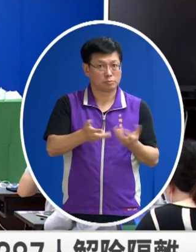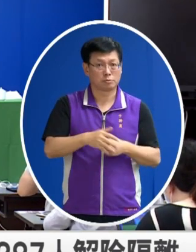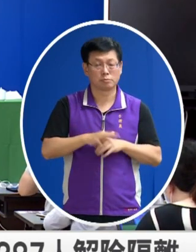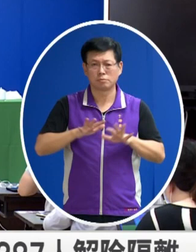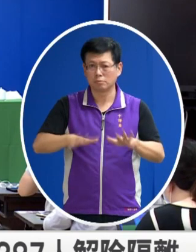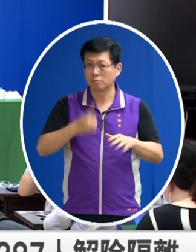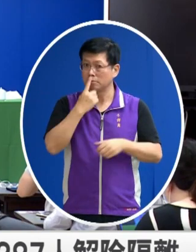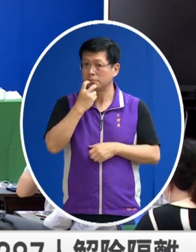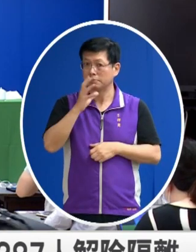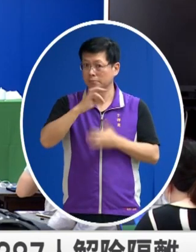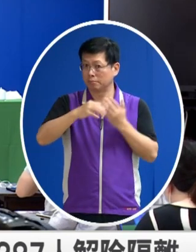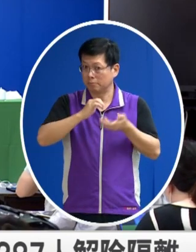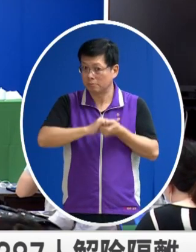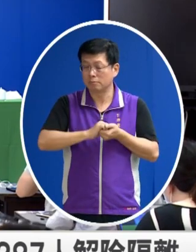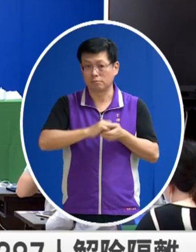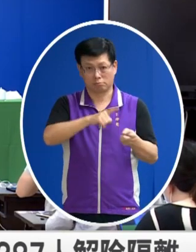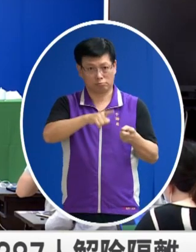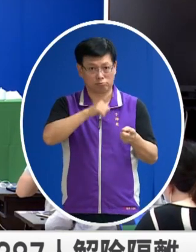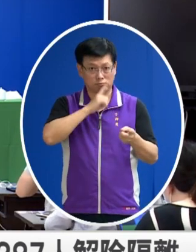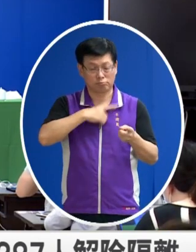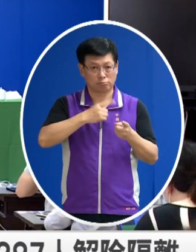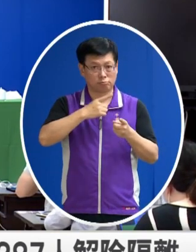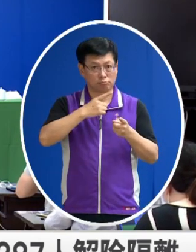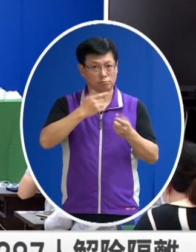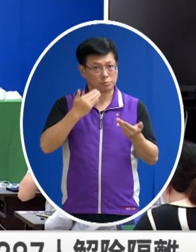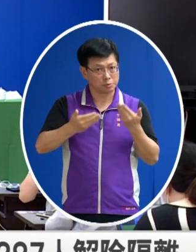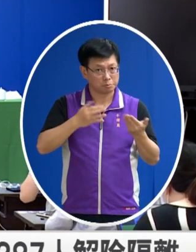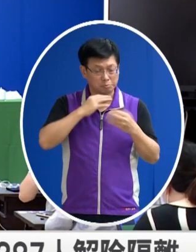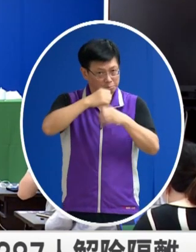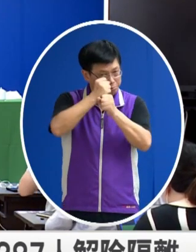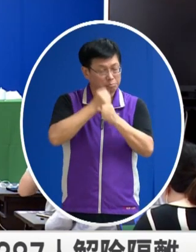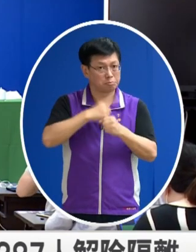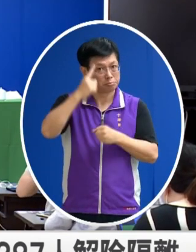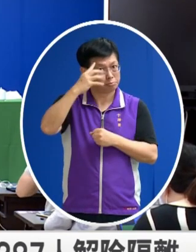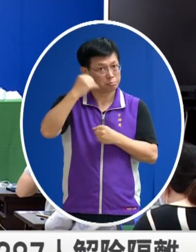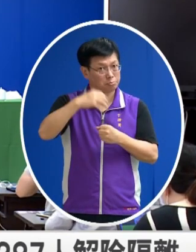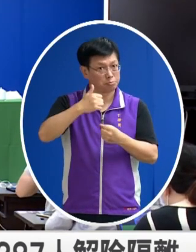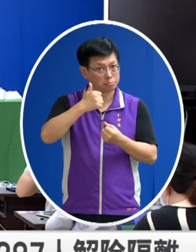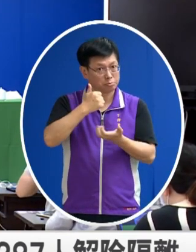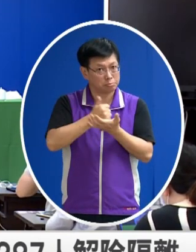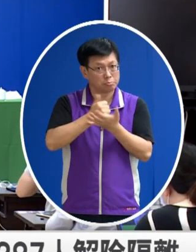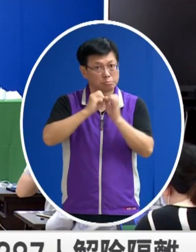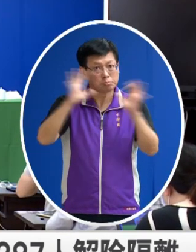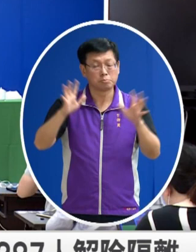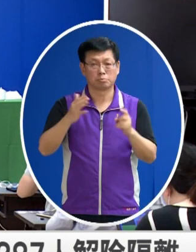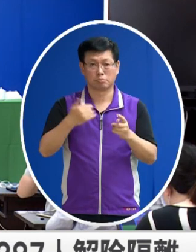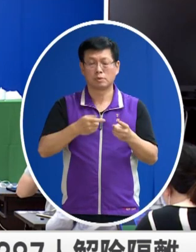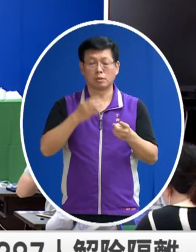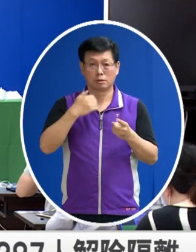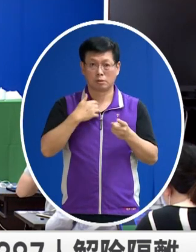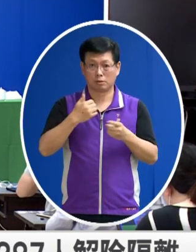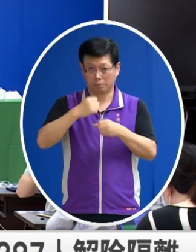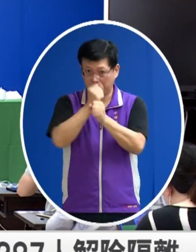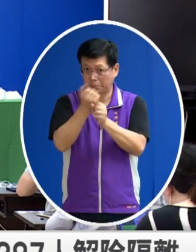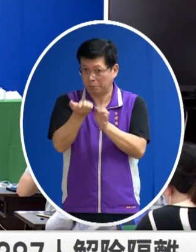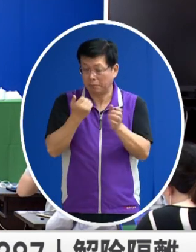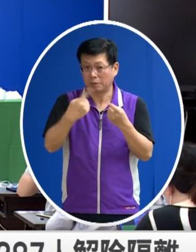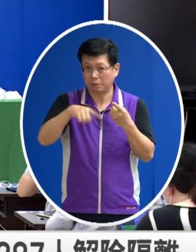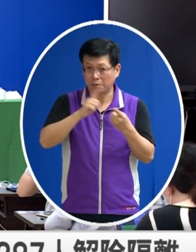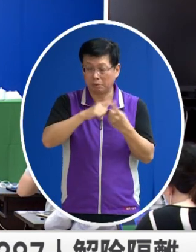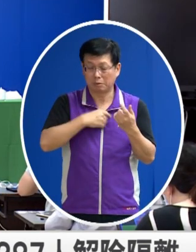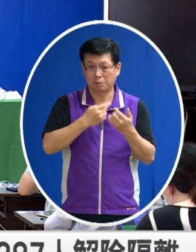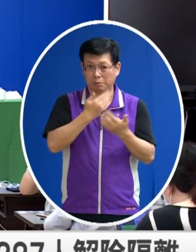目前中央有没有规定这个检体要多久之内要出来？那如果在检体出来之前，遗体应该要怎么样来安置会比较